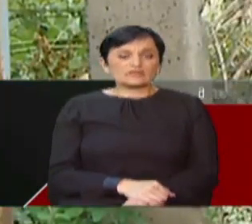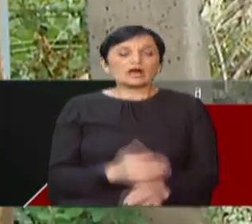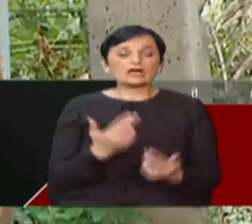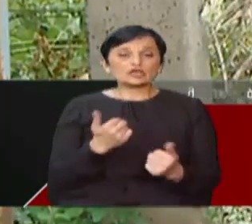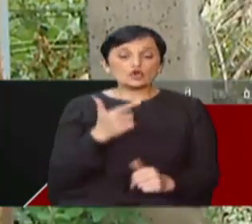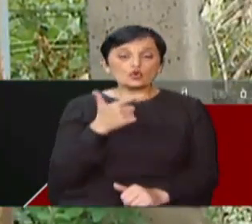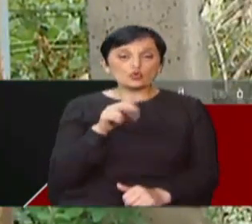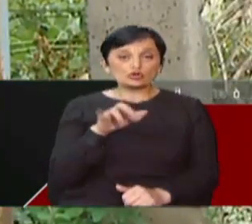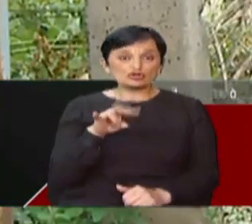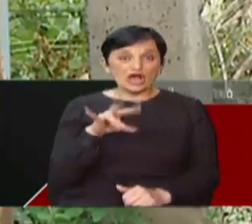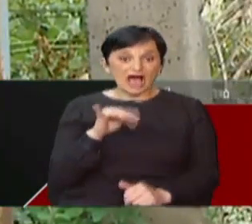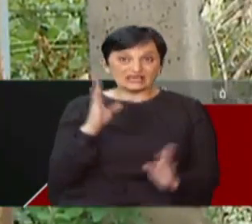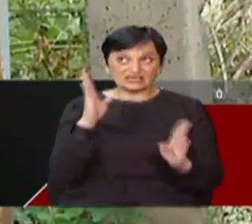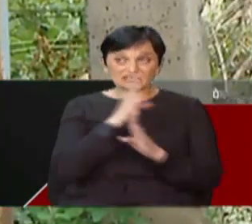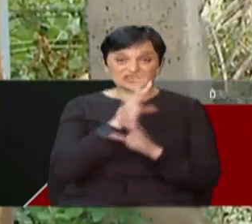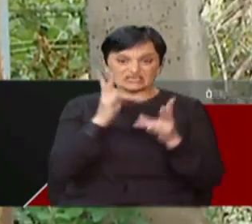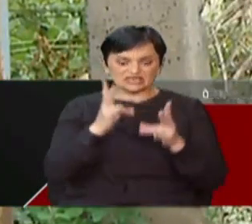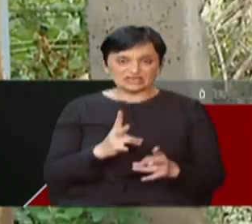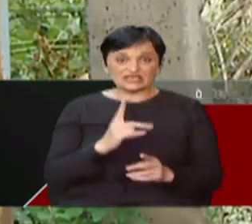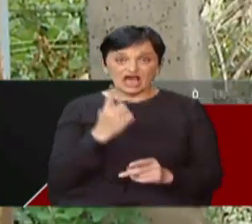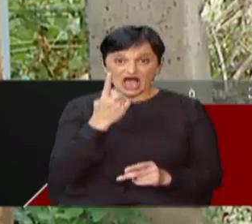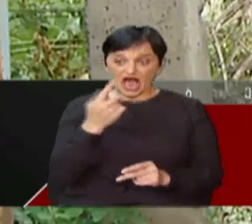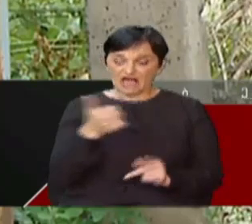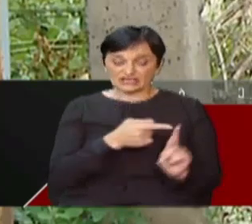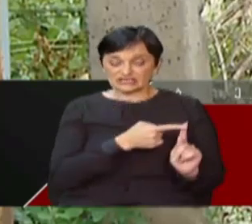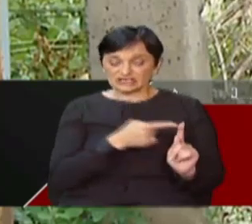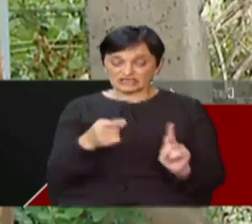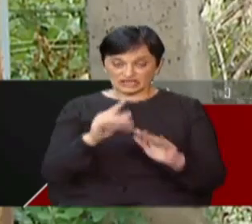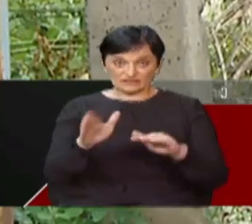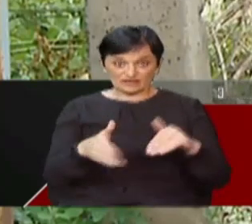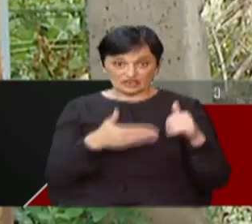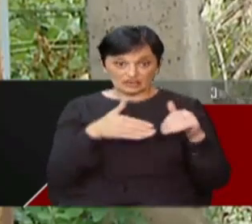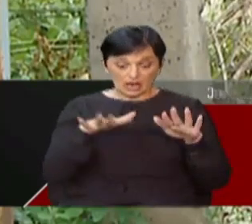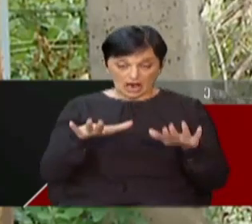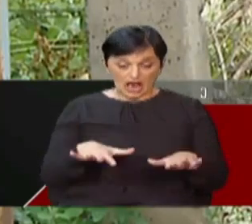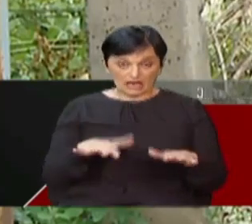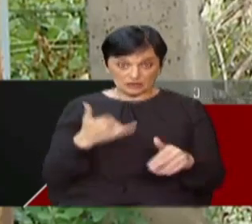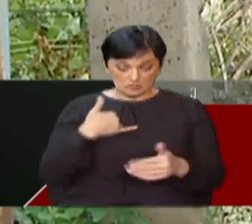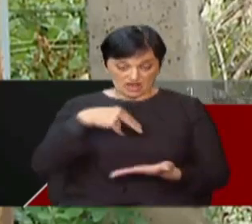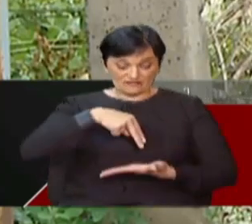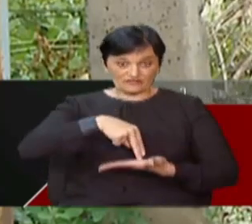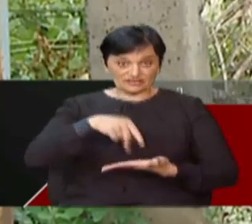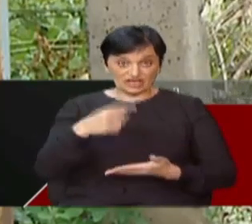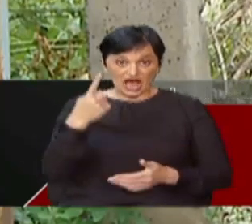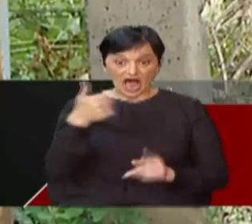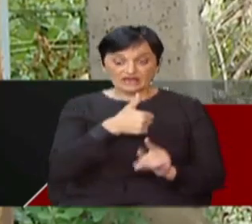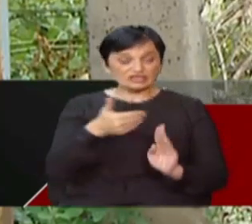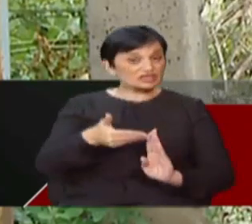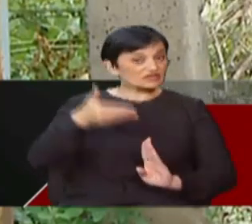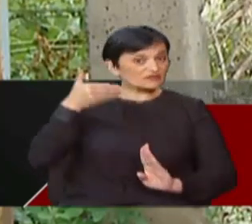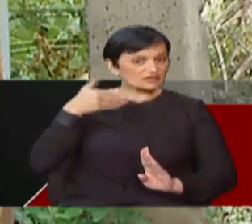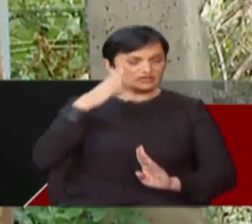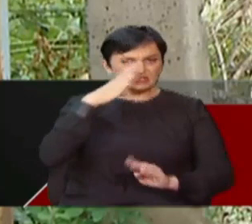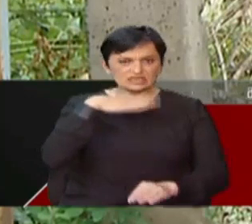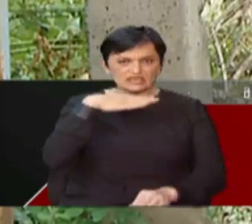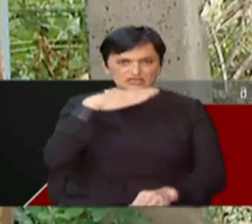დიახ, გურჯაანის სტიქიიდან ზუსტად ერთი კვირა გავიდა. იმ ადგილას სადაც ახლა მე ვდგავარ, ერთი კვირის წინ